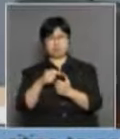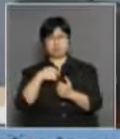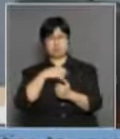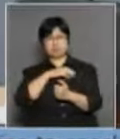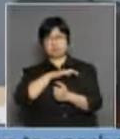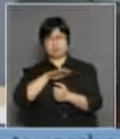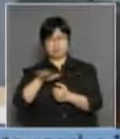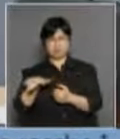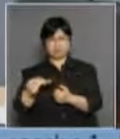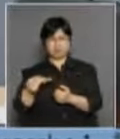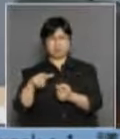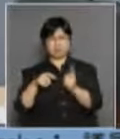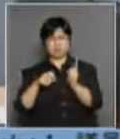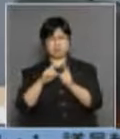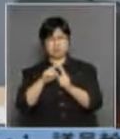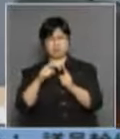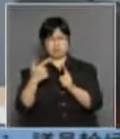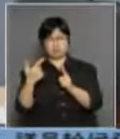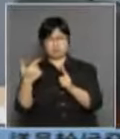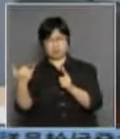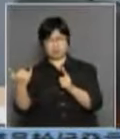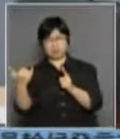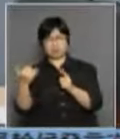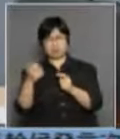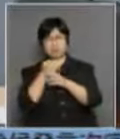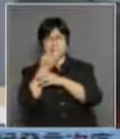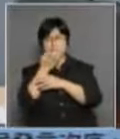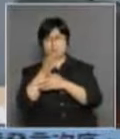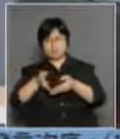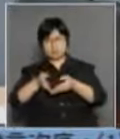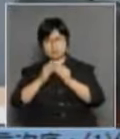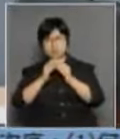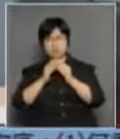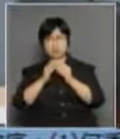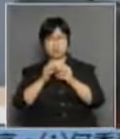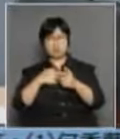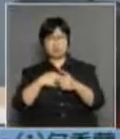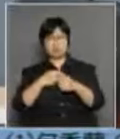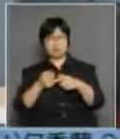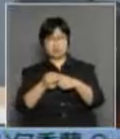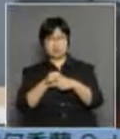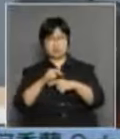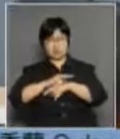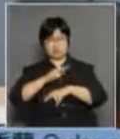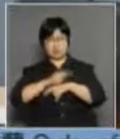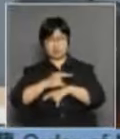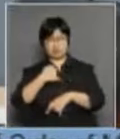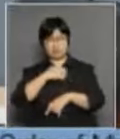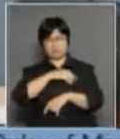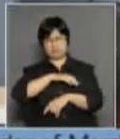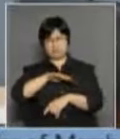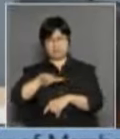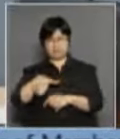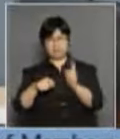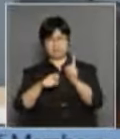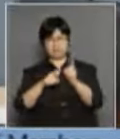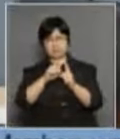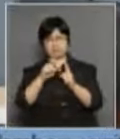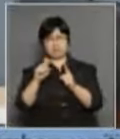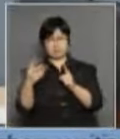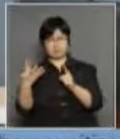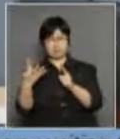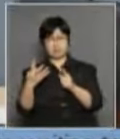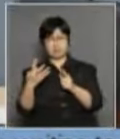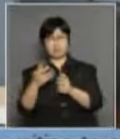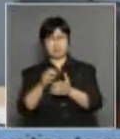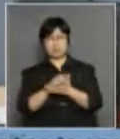在1986年建議成立中央公積金。我們在1994年